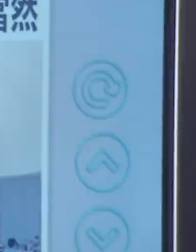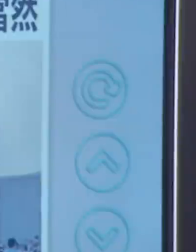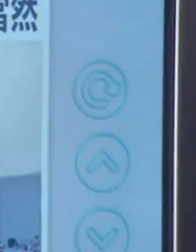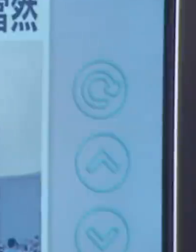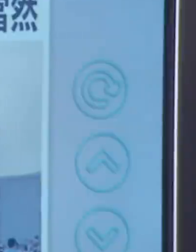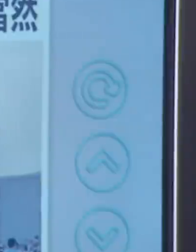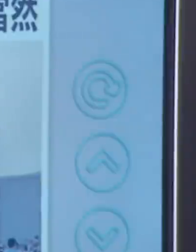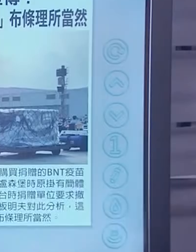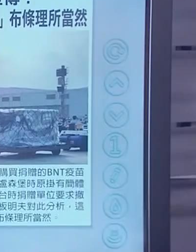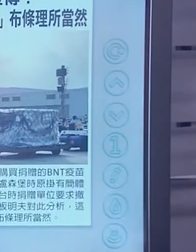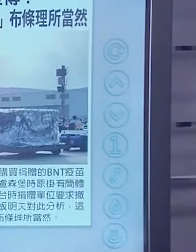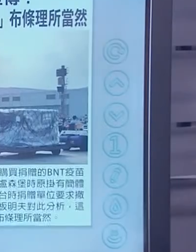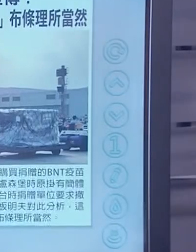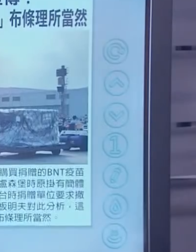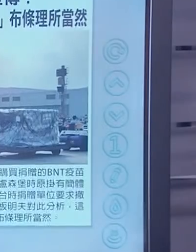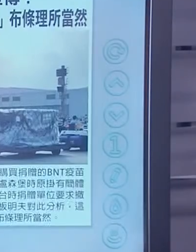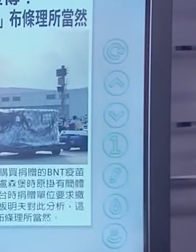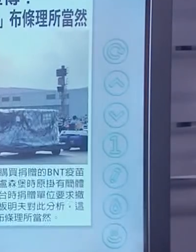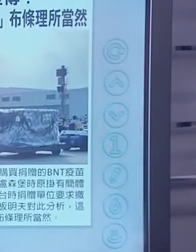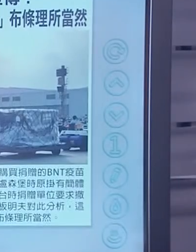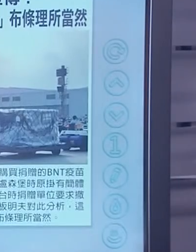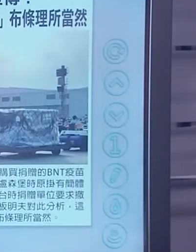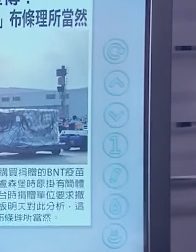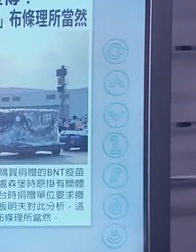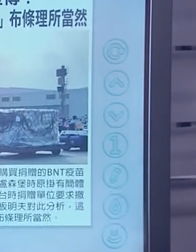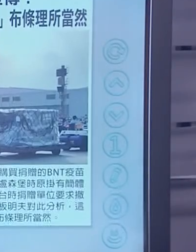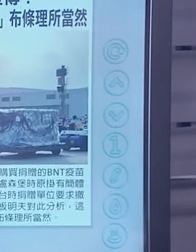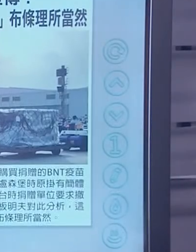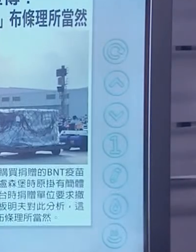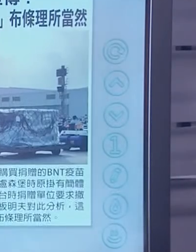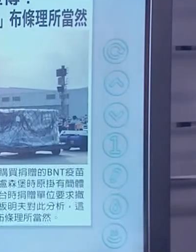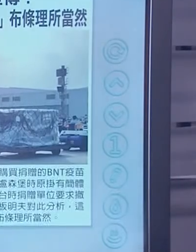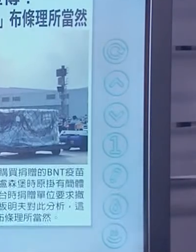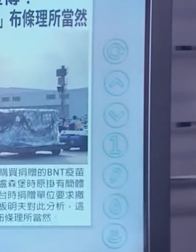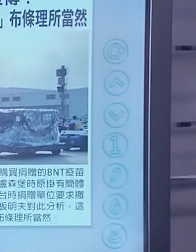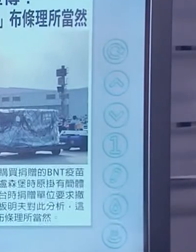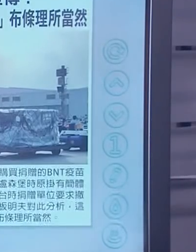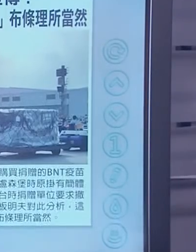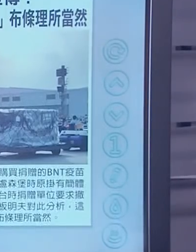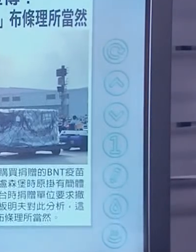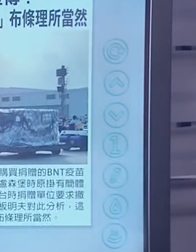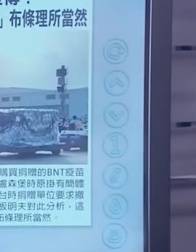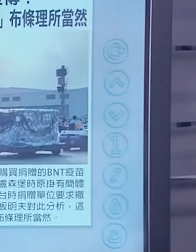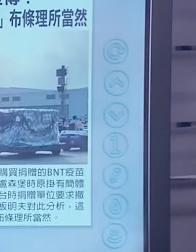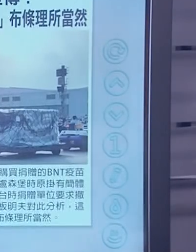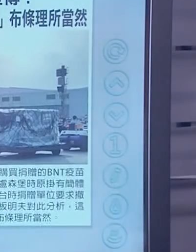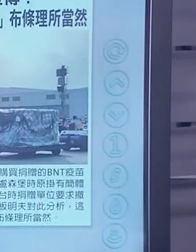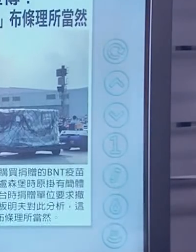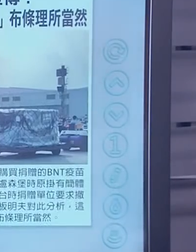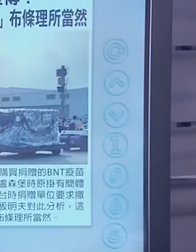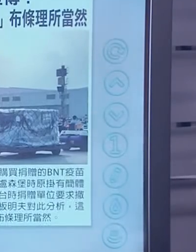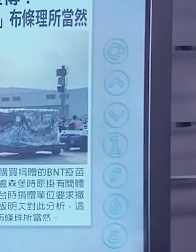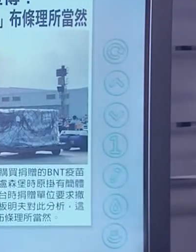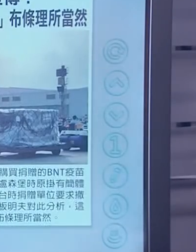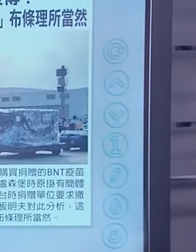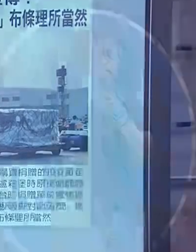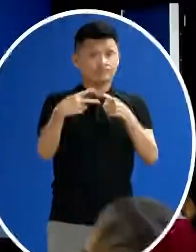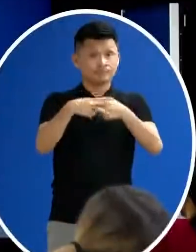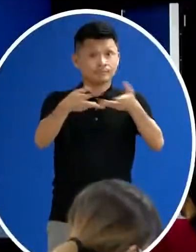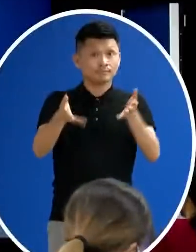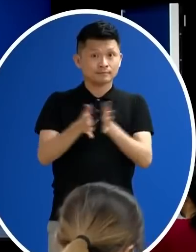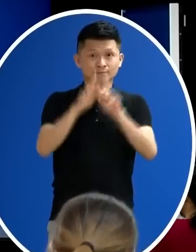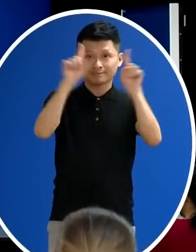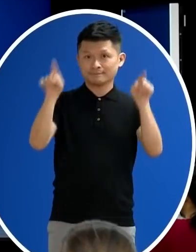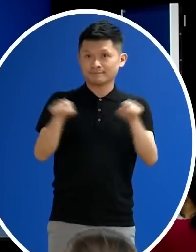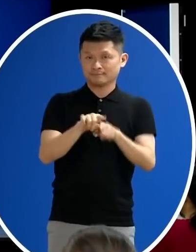中国的一个设局哦，拿掉刚刚好而已。好，今天我们看到 CDC 记者会已经来了，我们赶快来关心现场的最新情况。 小